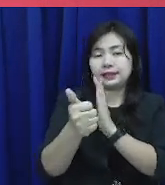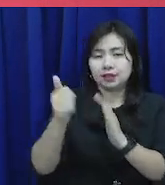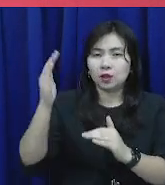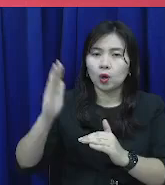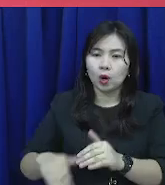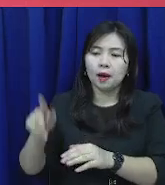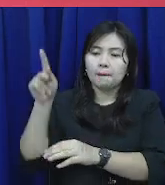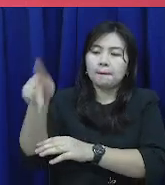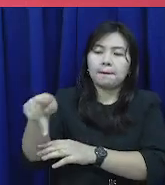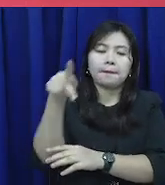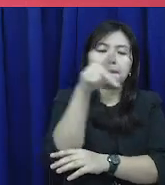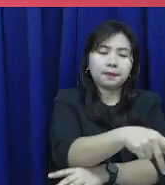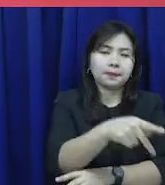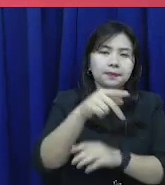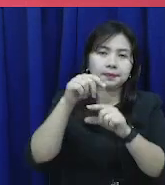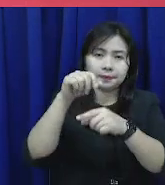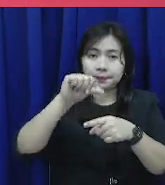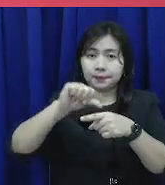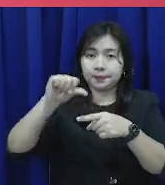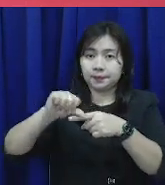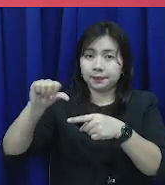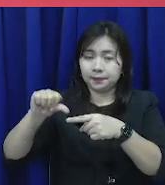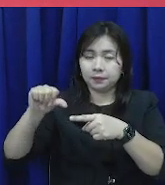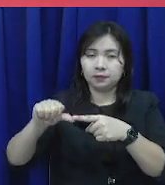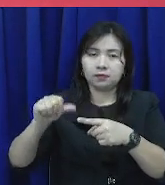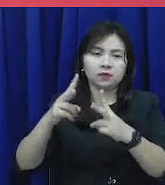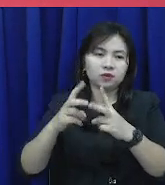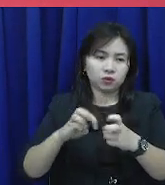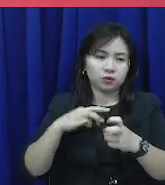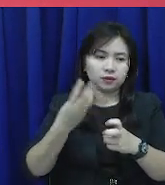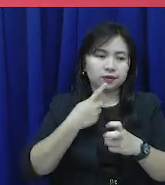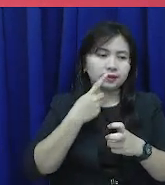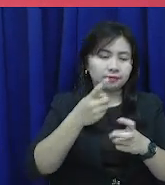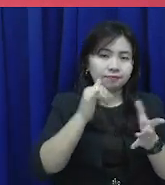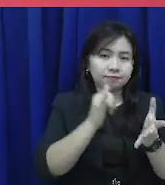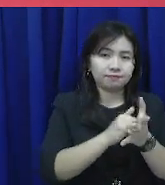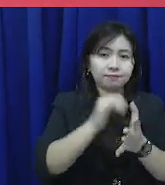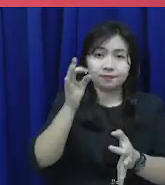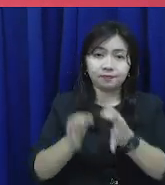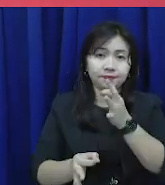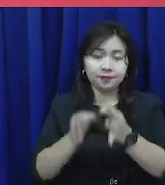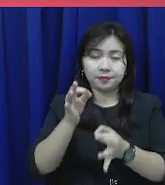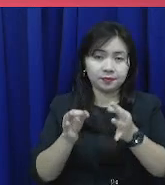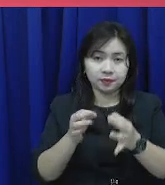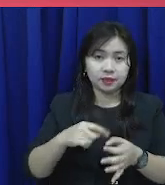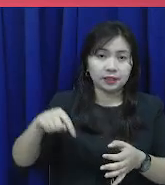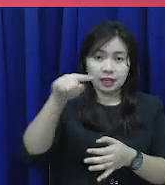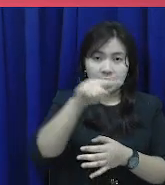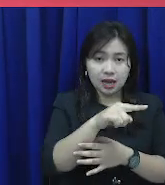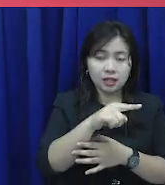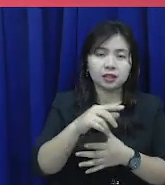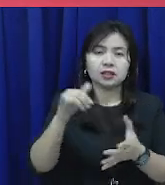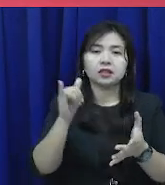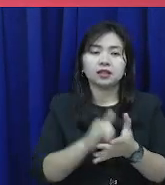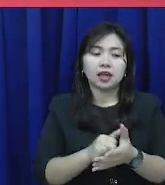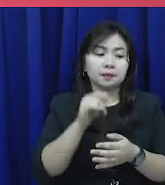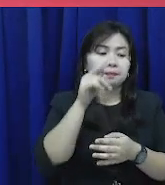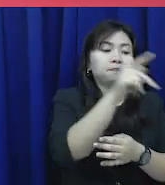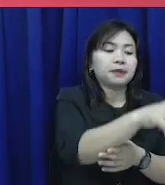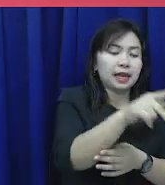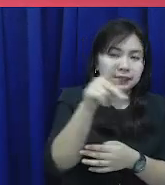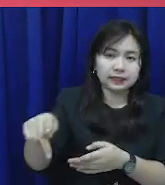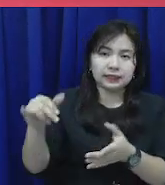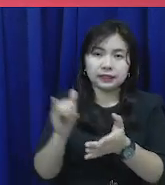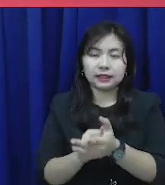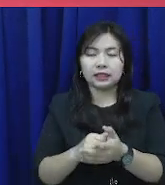sowing the seed mga kapatid kahit pa ganun ang sabihin natin if tayo na pagsusu ng seed is